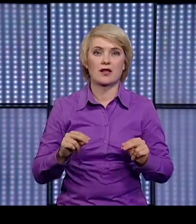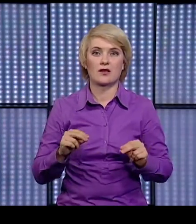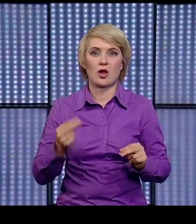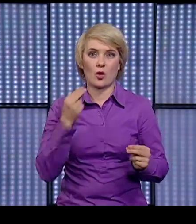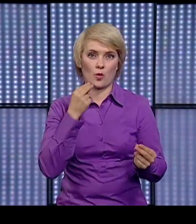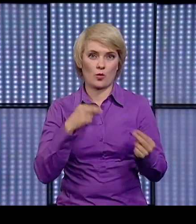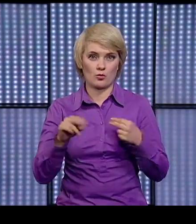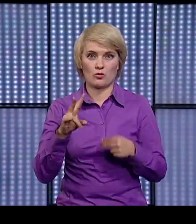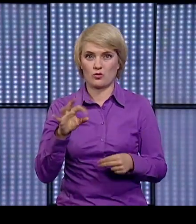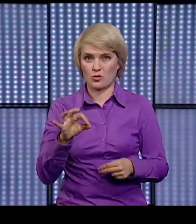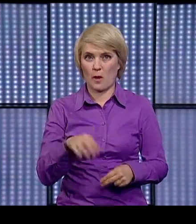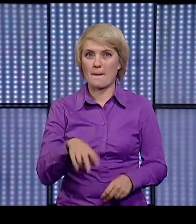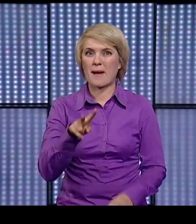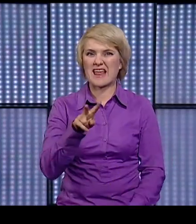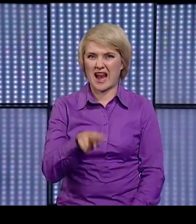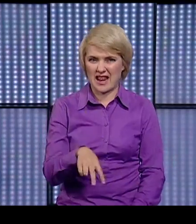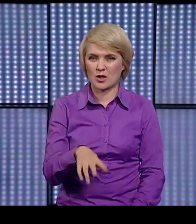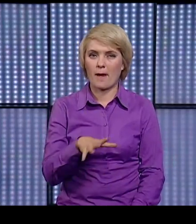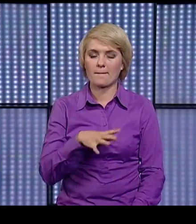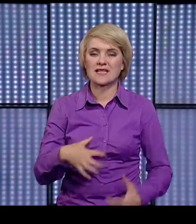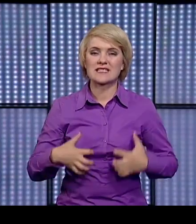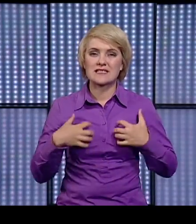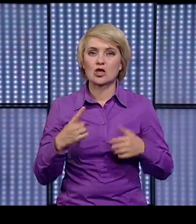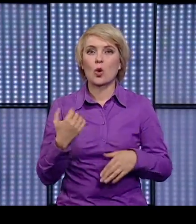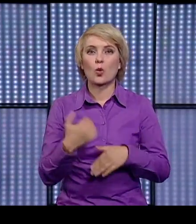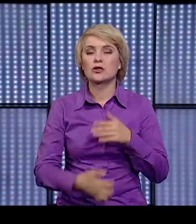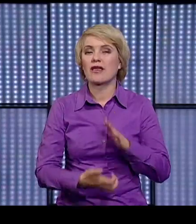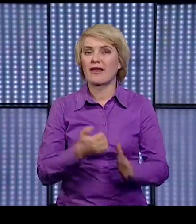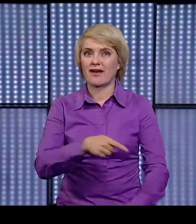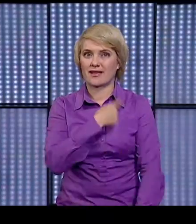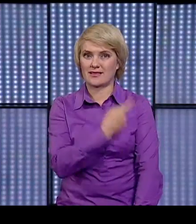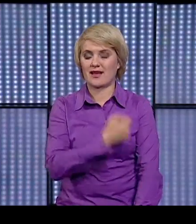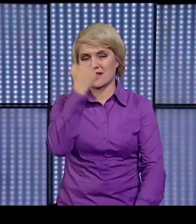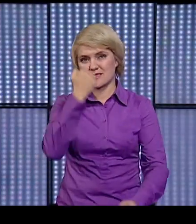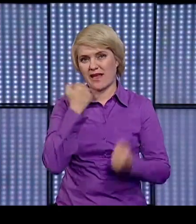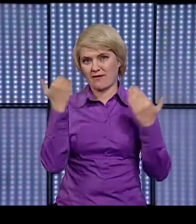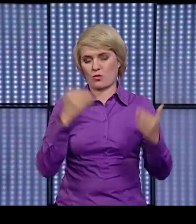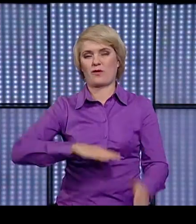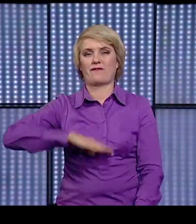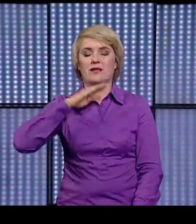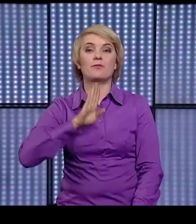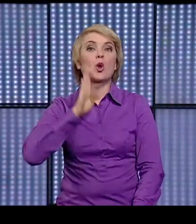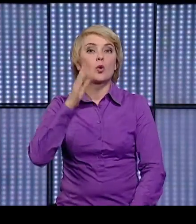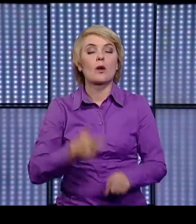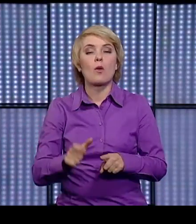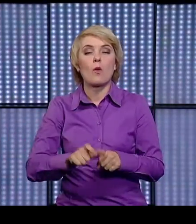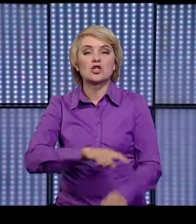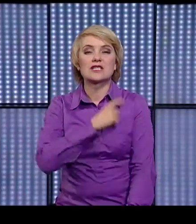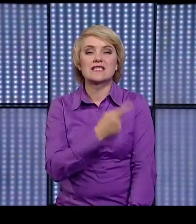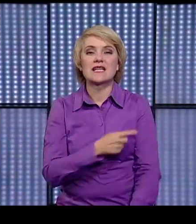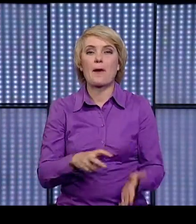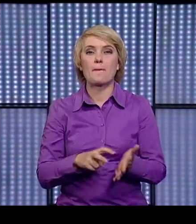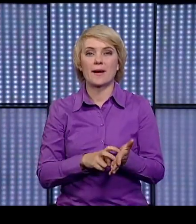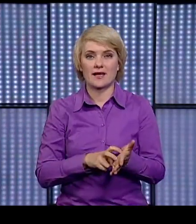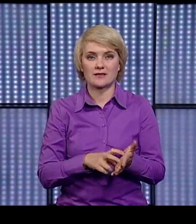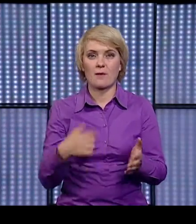параллельно этому всему был страх, что уже не хватит сил. Но, слава богу, хватило. Утром очень сильно боялся, что они мне все